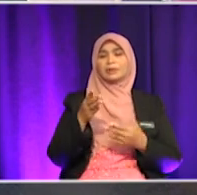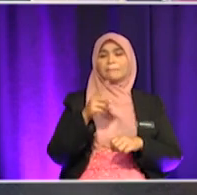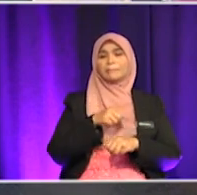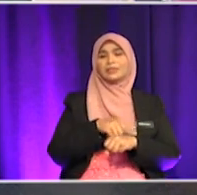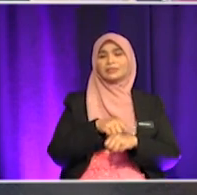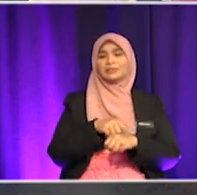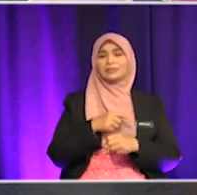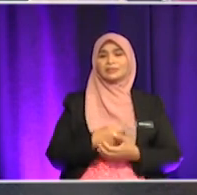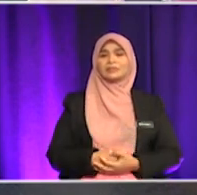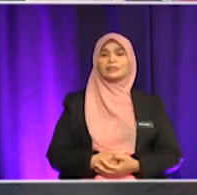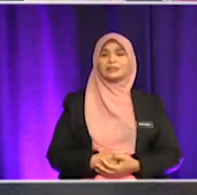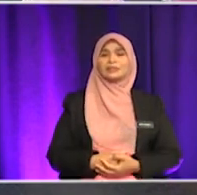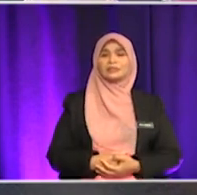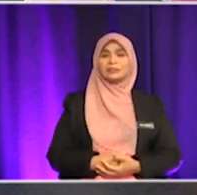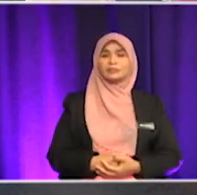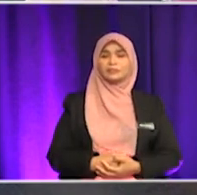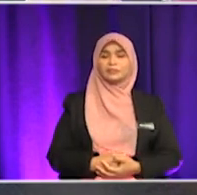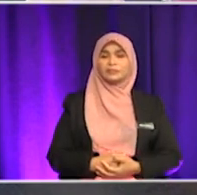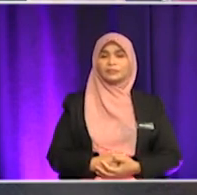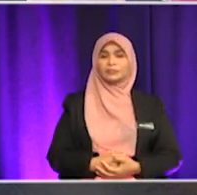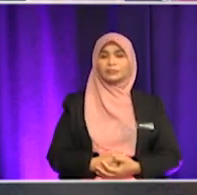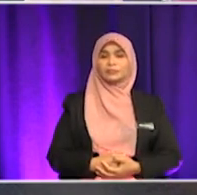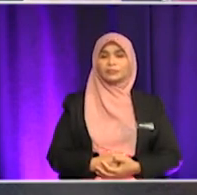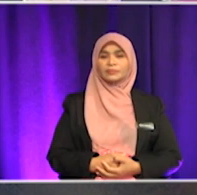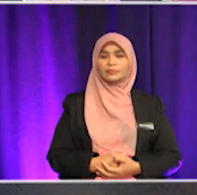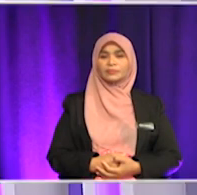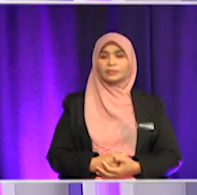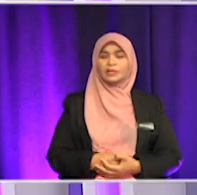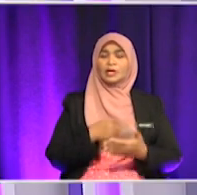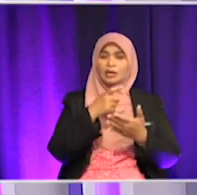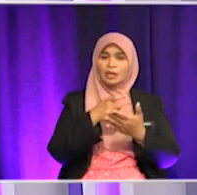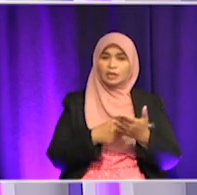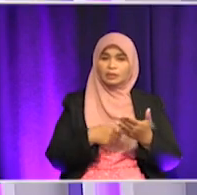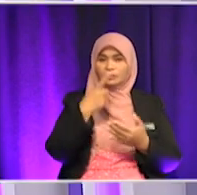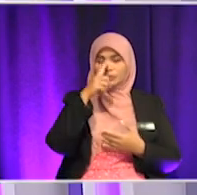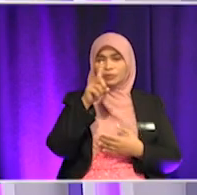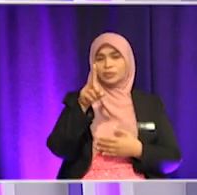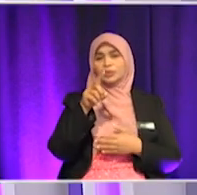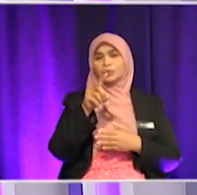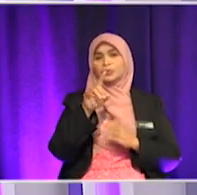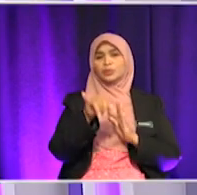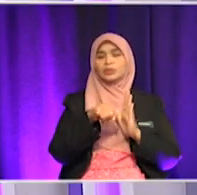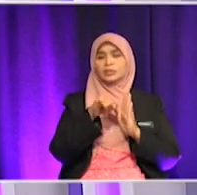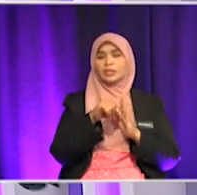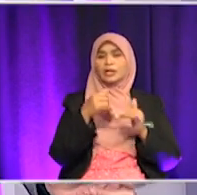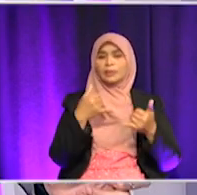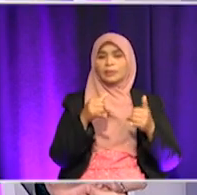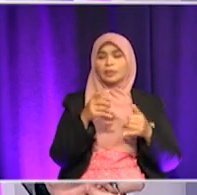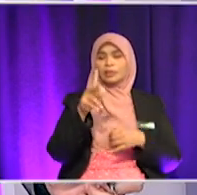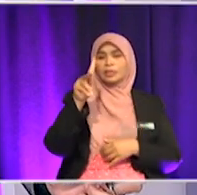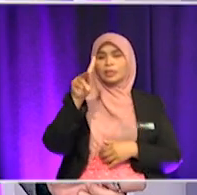masa, bagi masa. Sekarang kita nak fahamkan dulu soalannya macam mana. Okey, harga untuk sejam bagi permainan kayak tadi